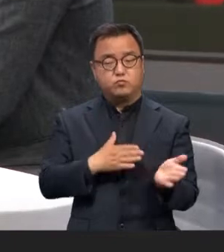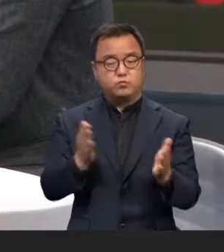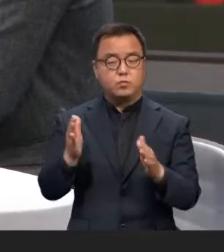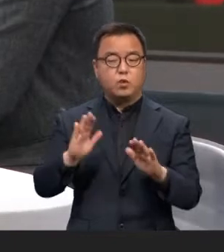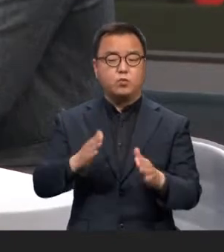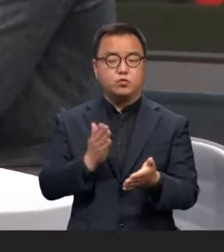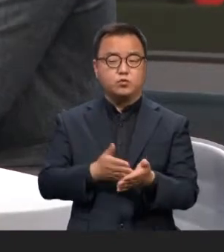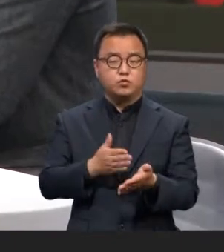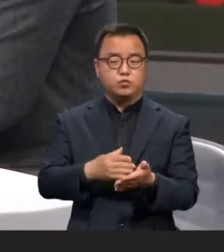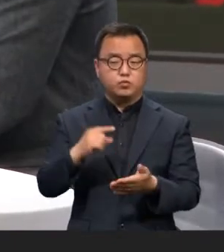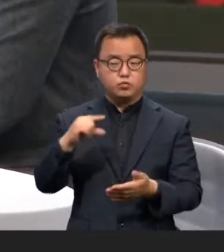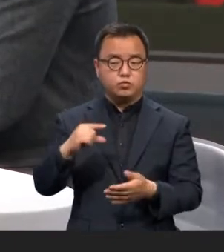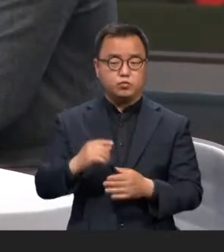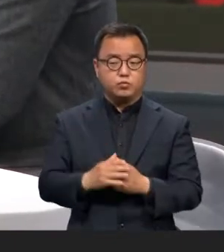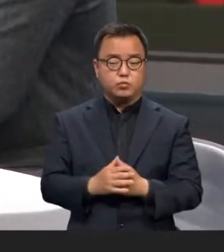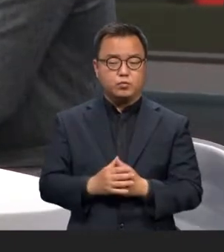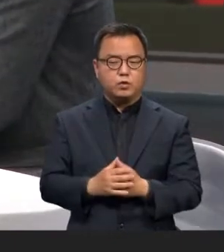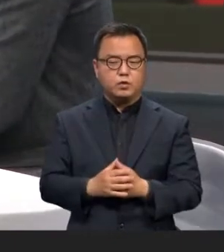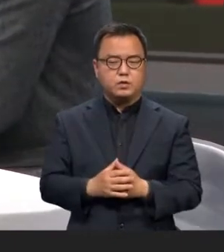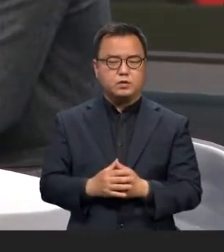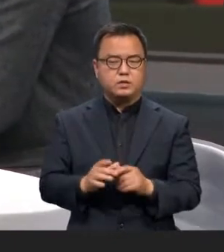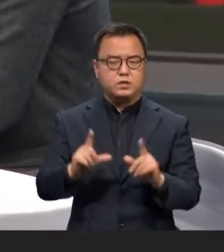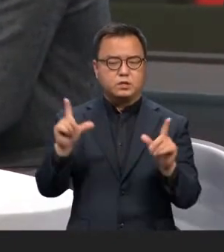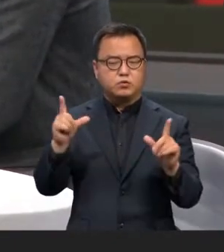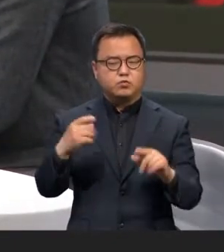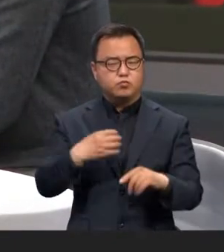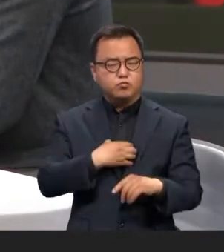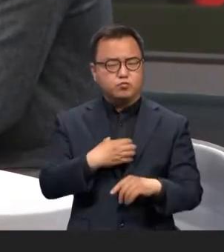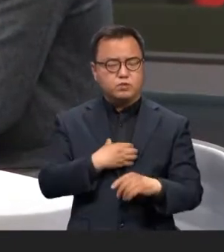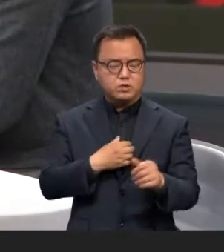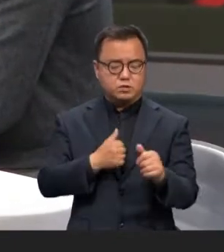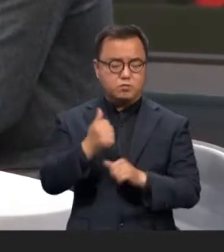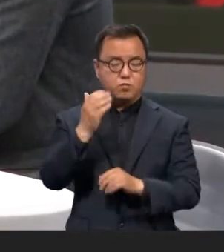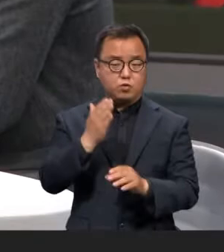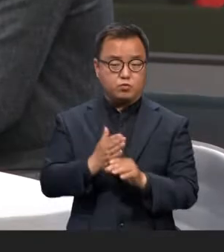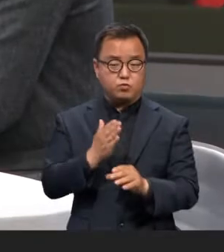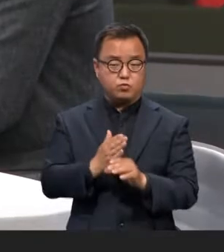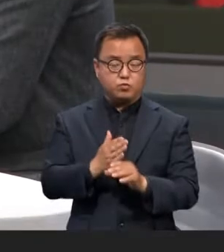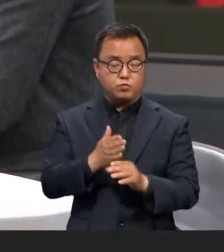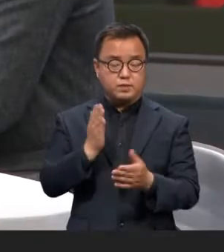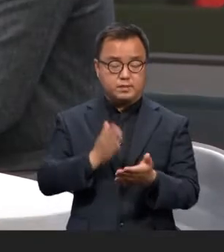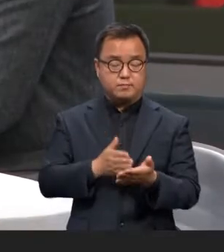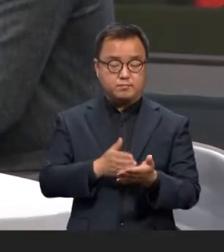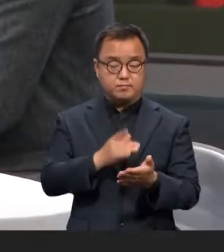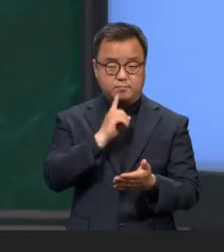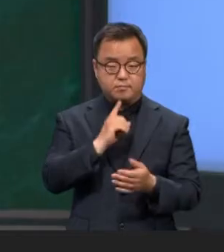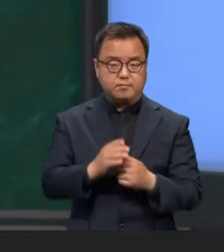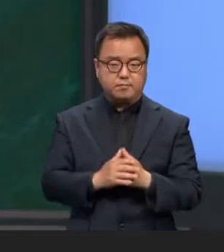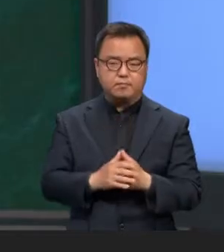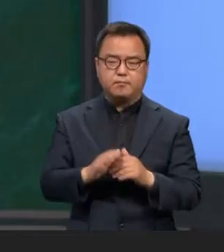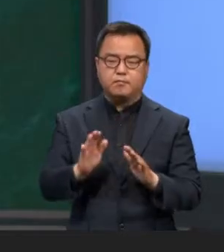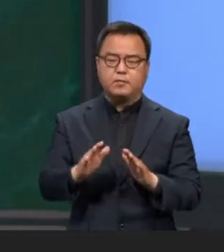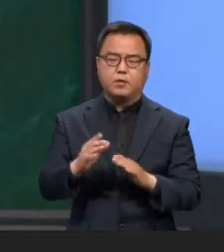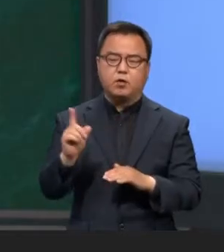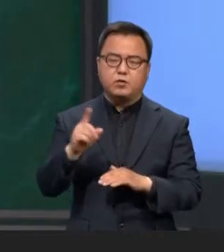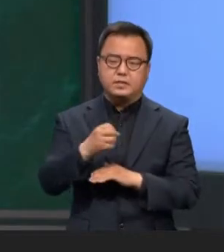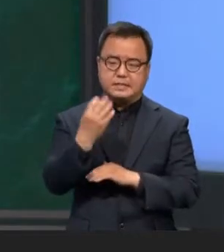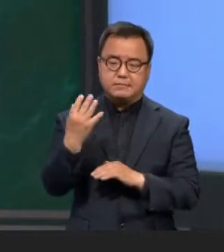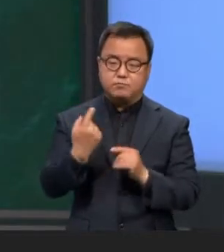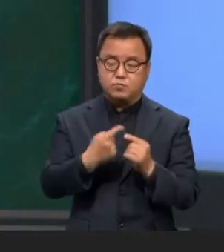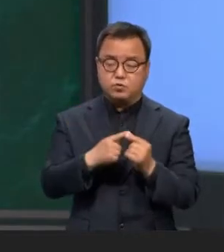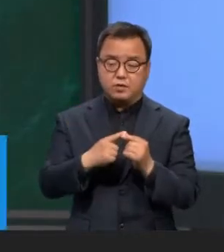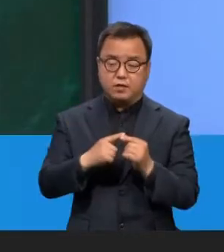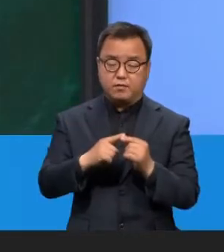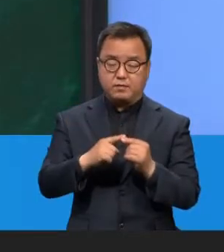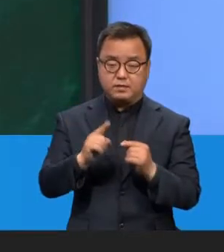자, 오늘의 뉴스지 차례인데요. 기후 위기를 극복하고 있는 핀란드 신문사 이야기라고요. 네, 요즘 글꼴은 단순히 글을 담는 수단을 넘어서